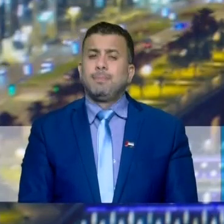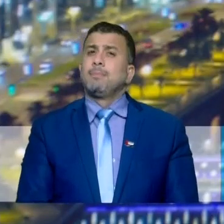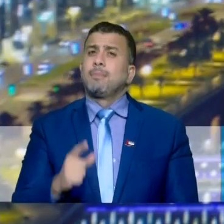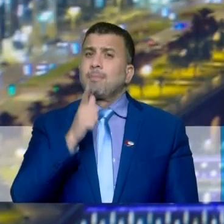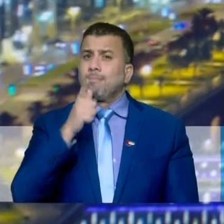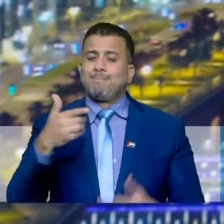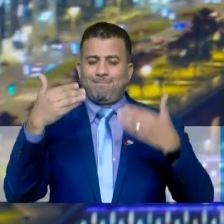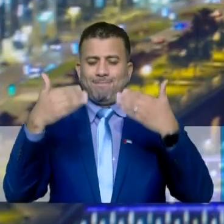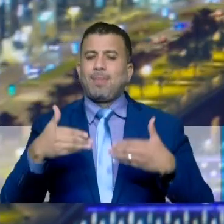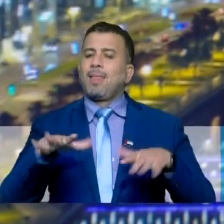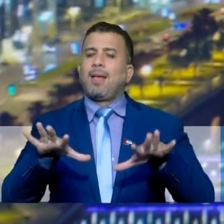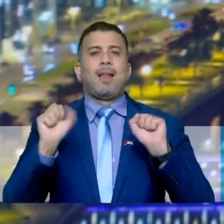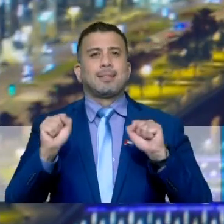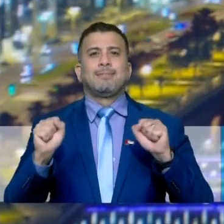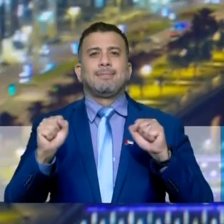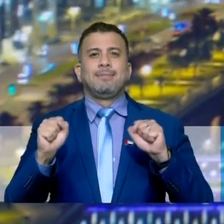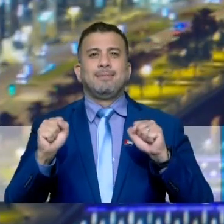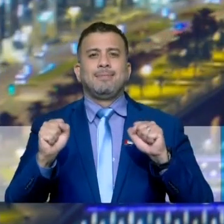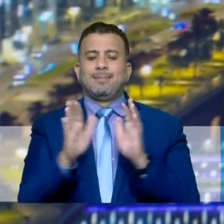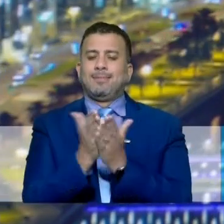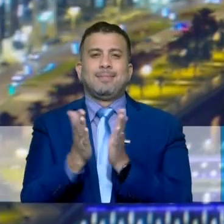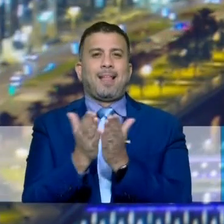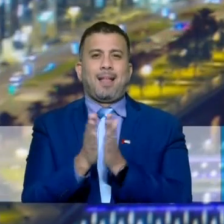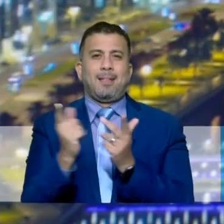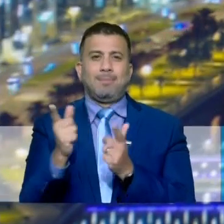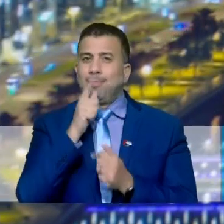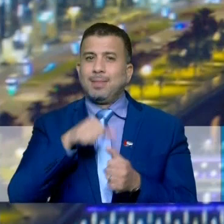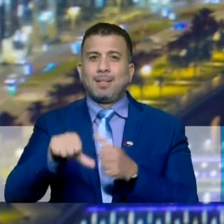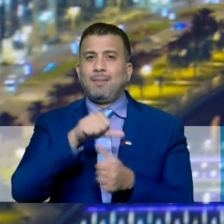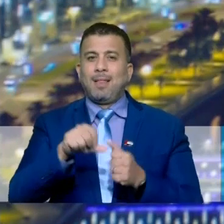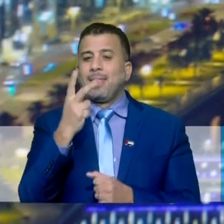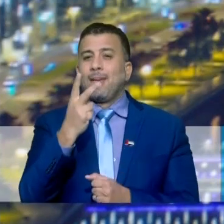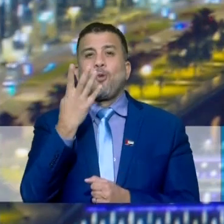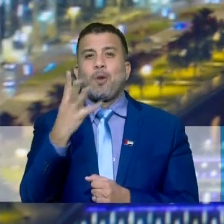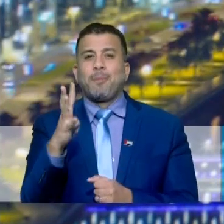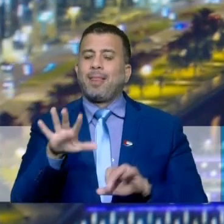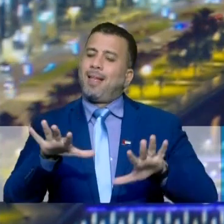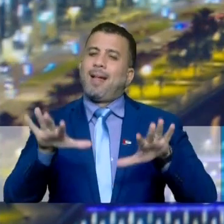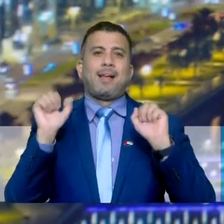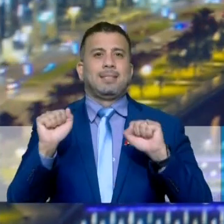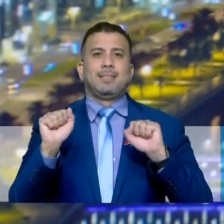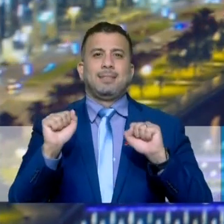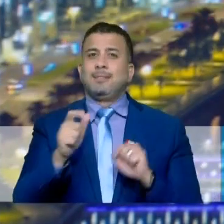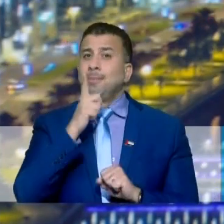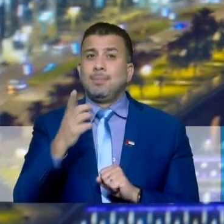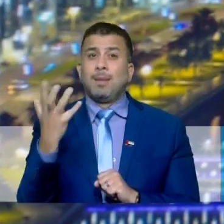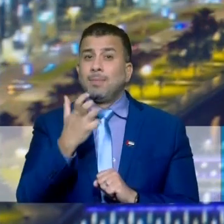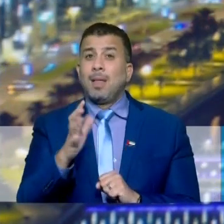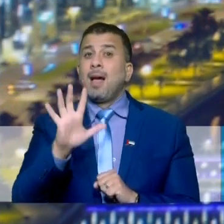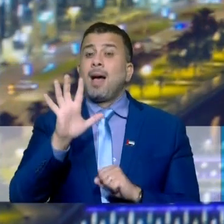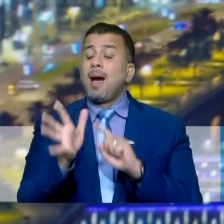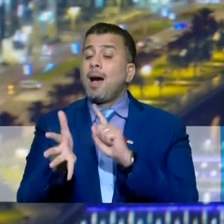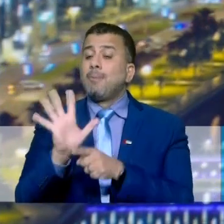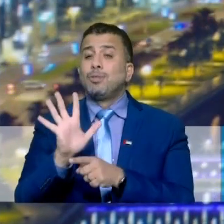ازل معرض الشرقه الدولي للكتاب الستاره على فعاليه دورته الانيه 4 بعدما قدم اكثر من